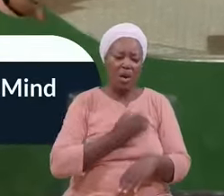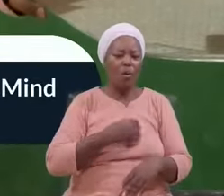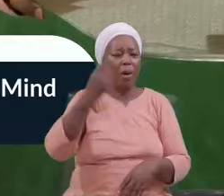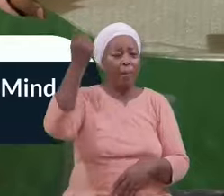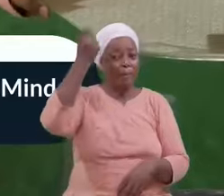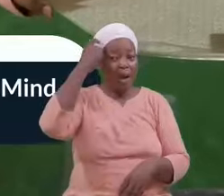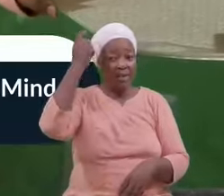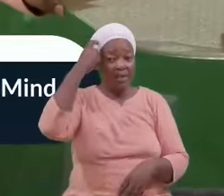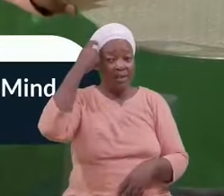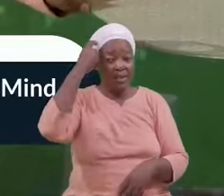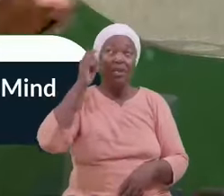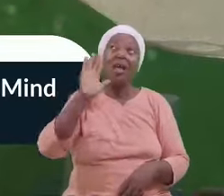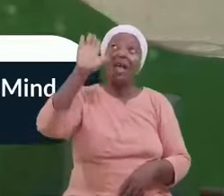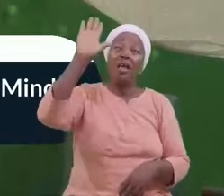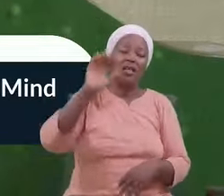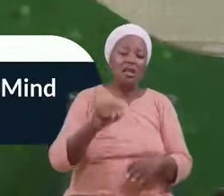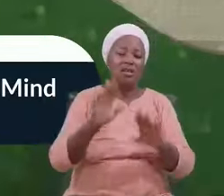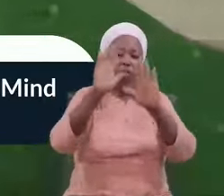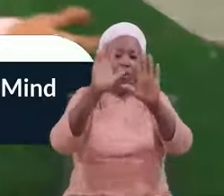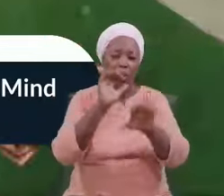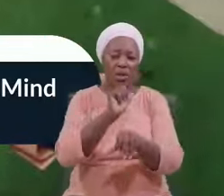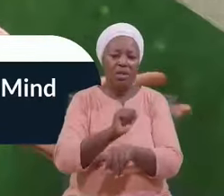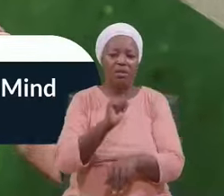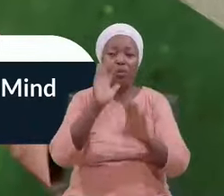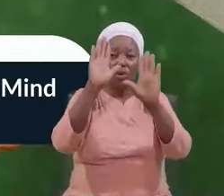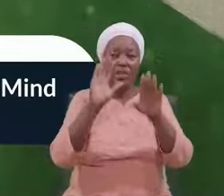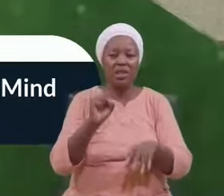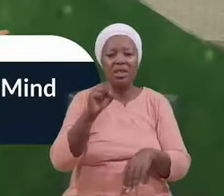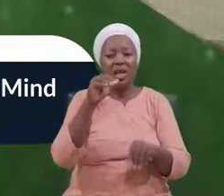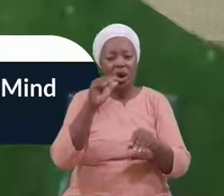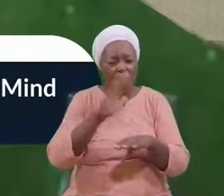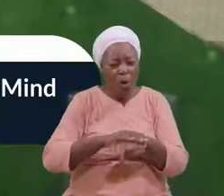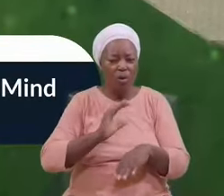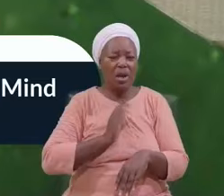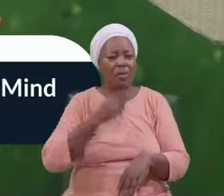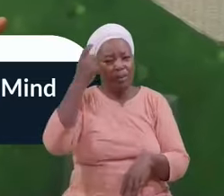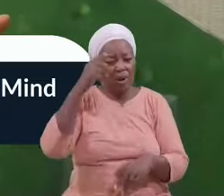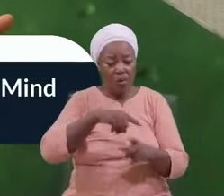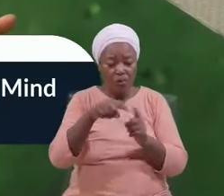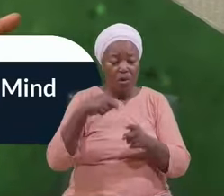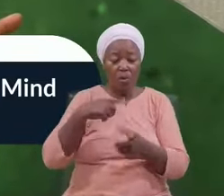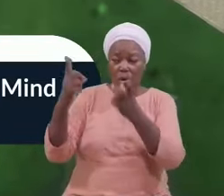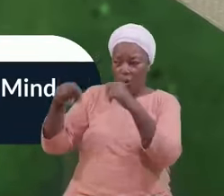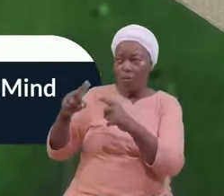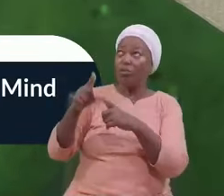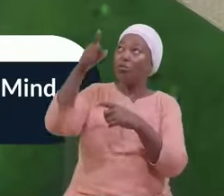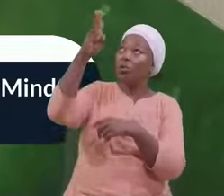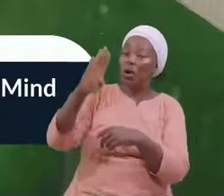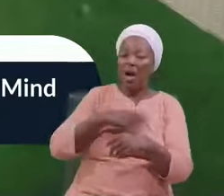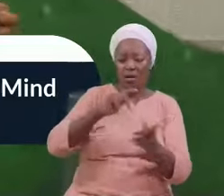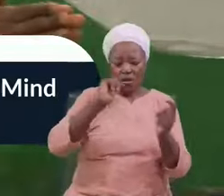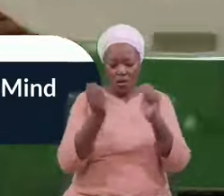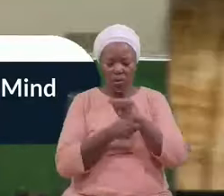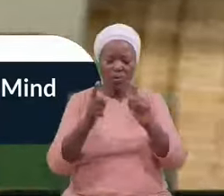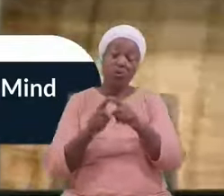Se tourner vers sa grâce avec ses prodiges dans notre esprit. Se tourner vers sa grâce avec ses prodiges dans